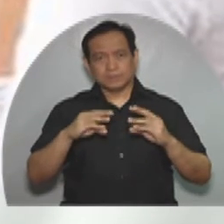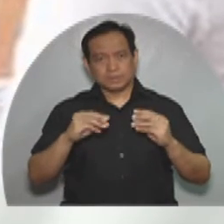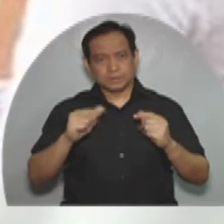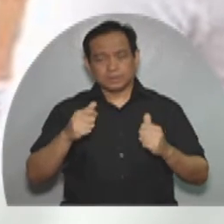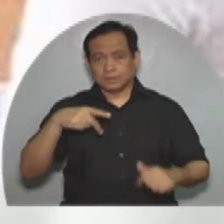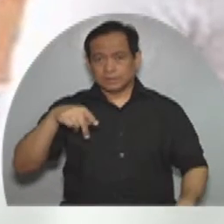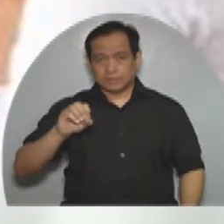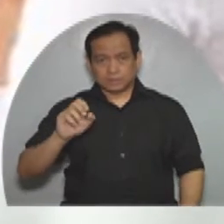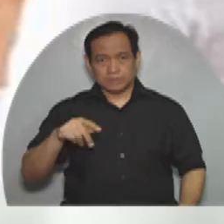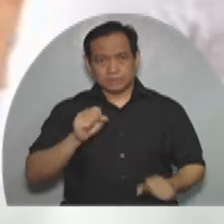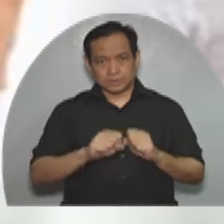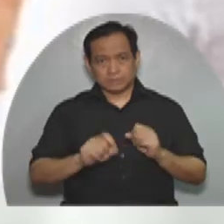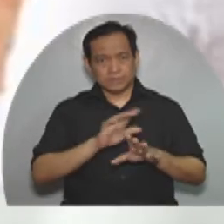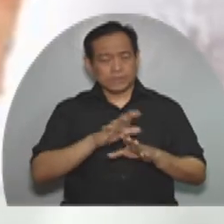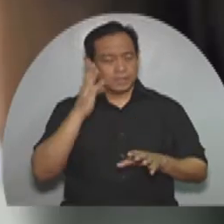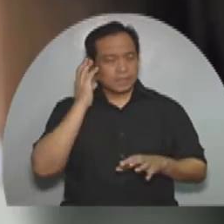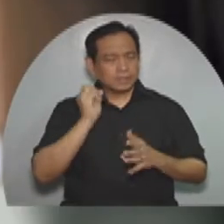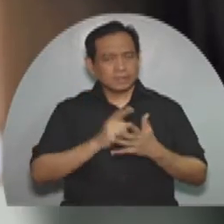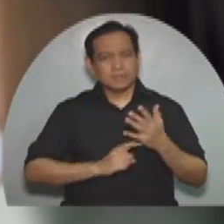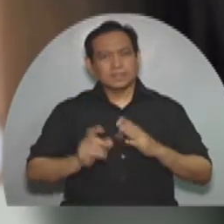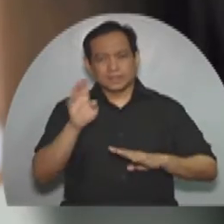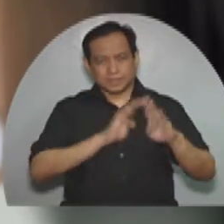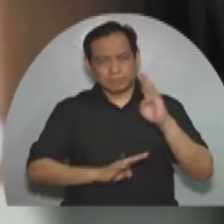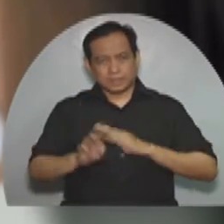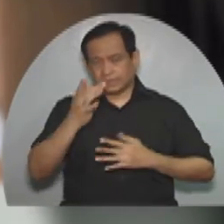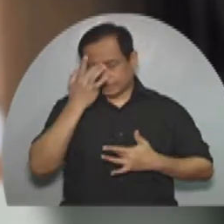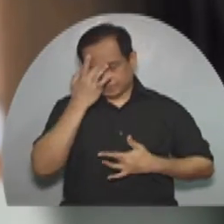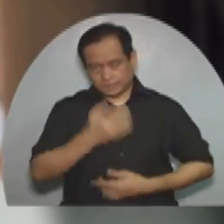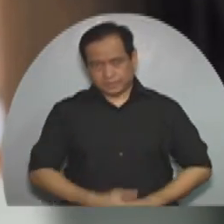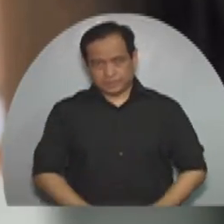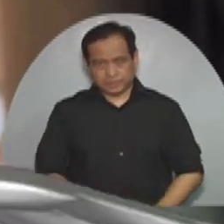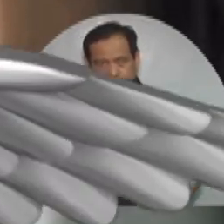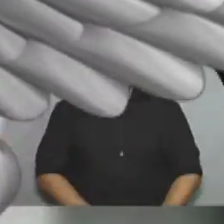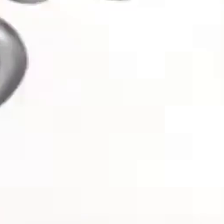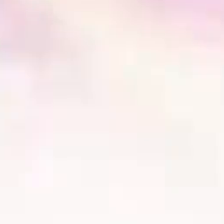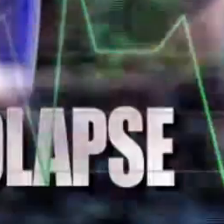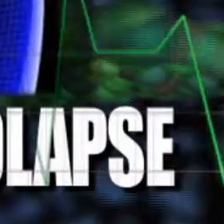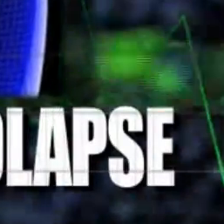magamot ang POP para hindi danasin ang mga komplikasyon sa sakit na ito.